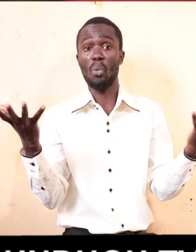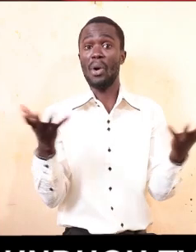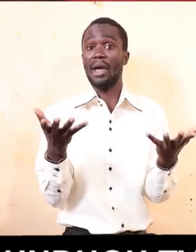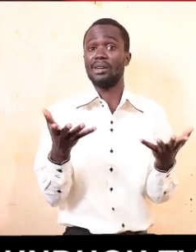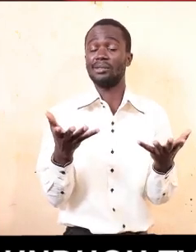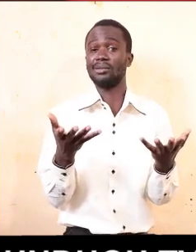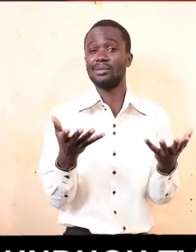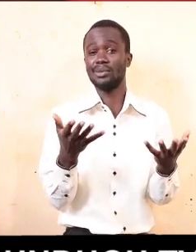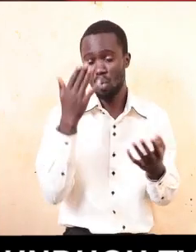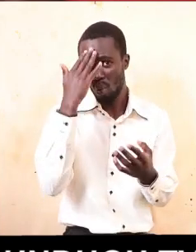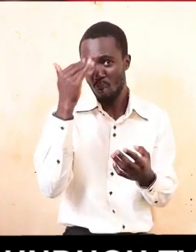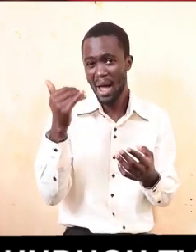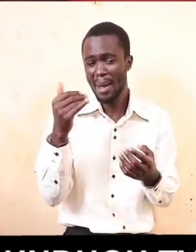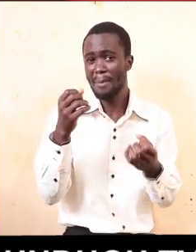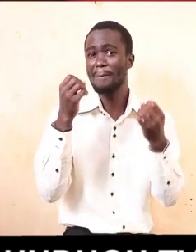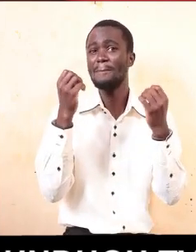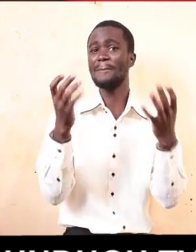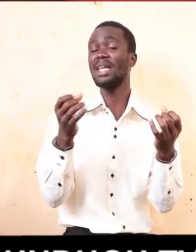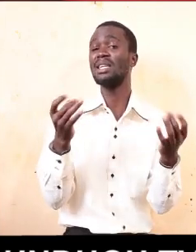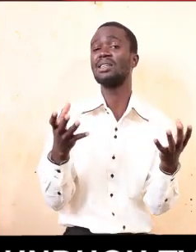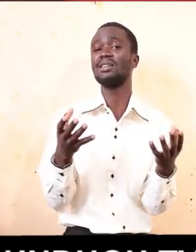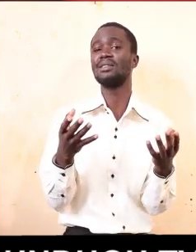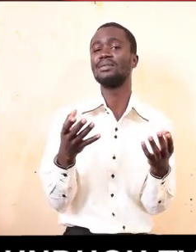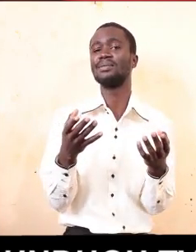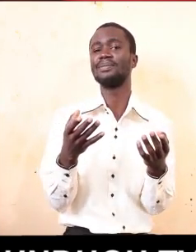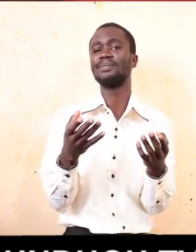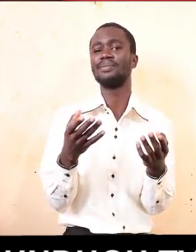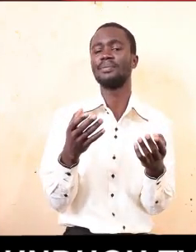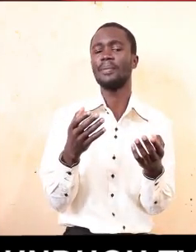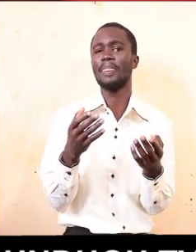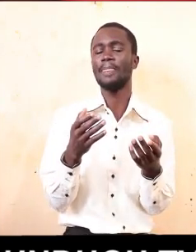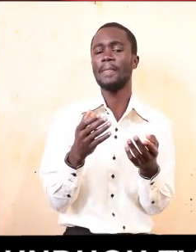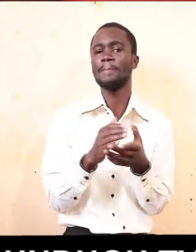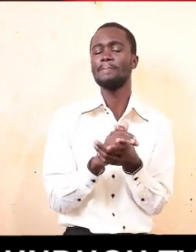Kwa sababu wengi ni wao walifanywa